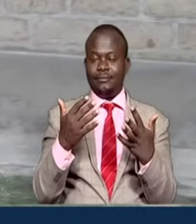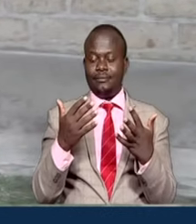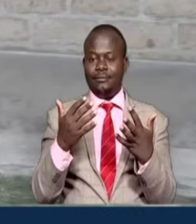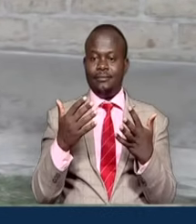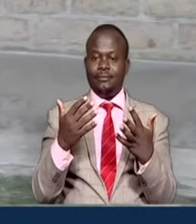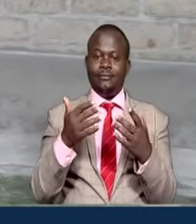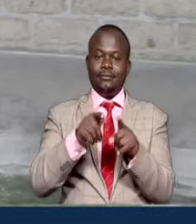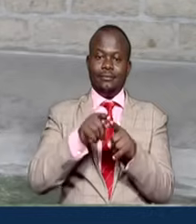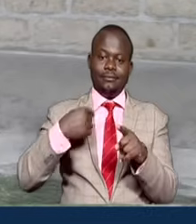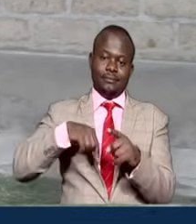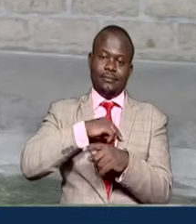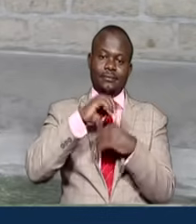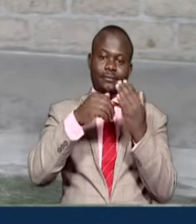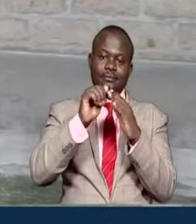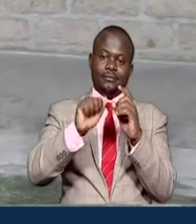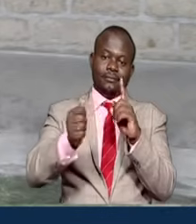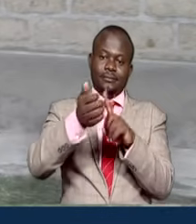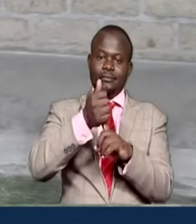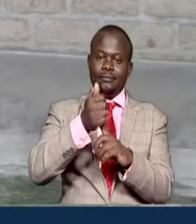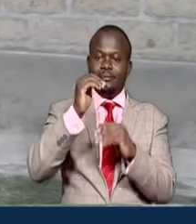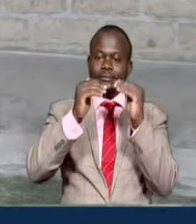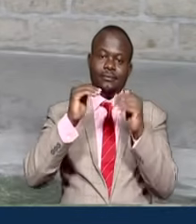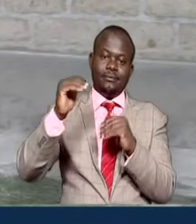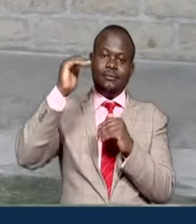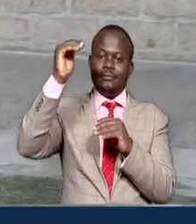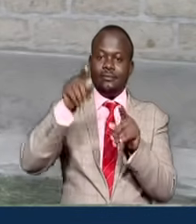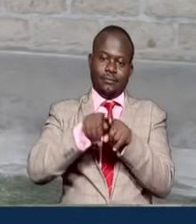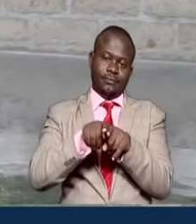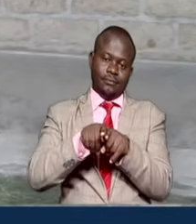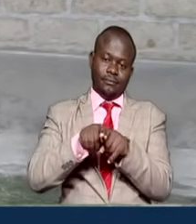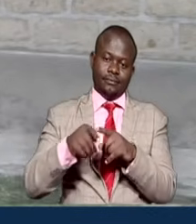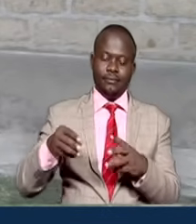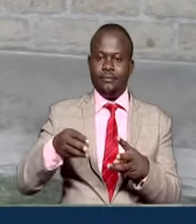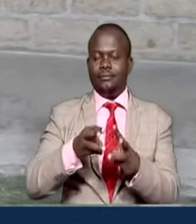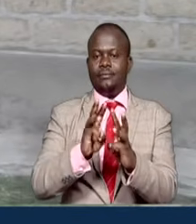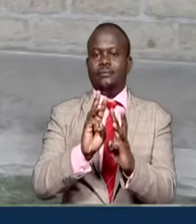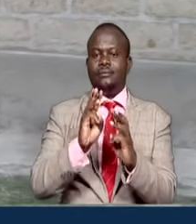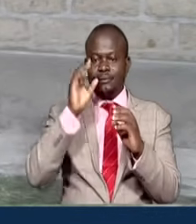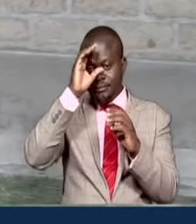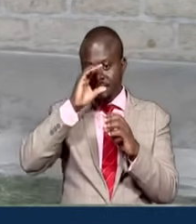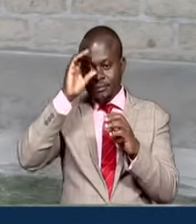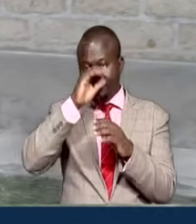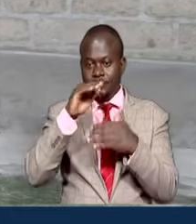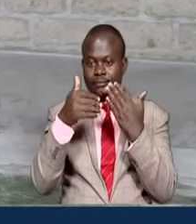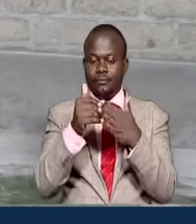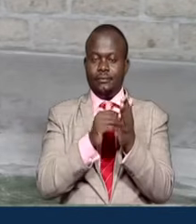ko natwe twagera kuri uru rwego ruri hejuru gutya ko gutwa badushakira